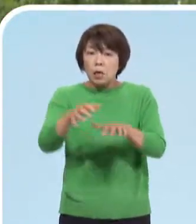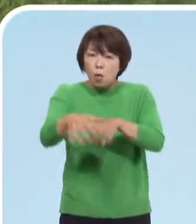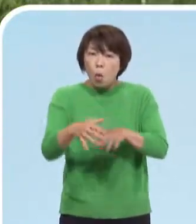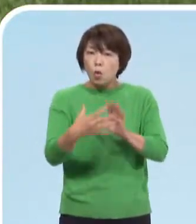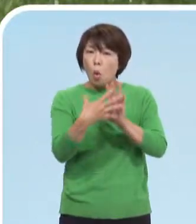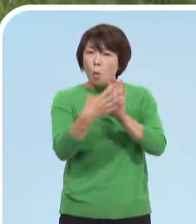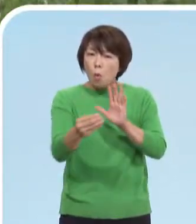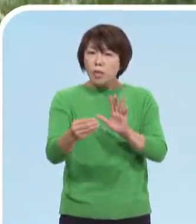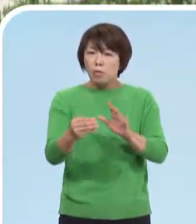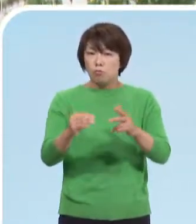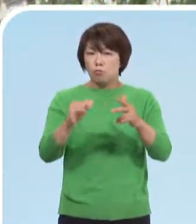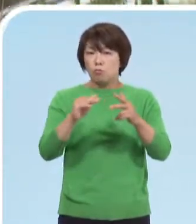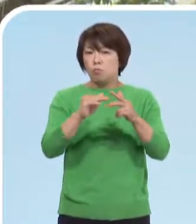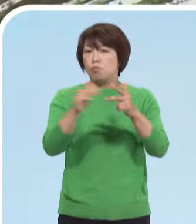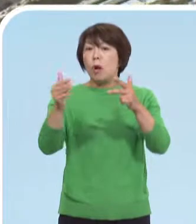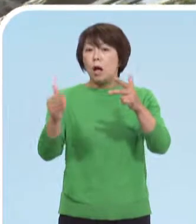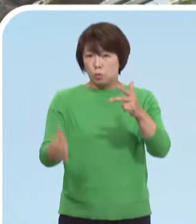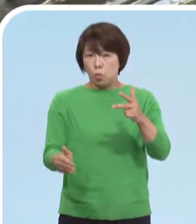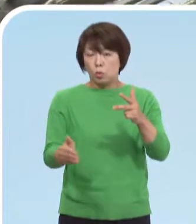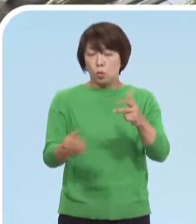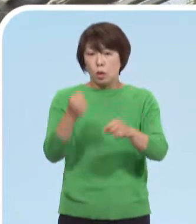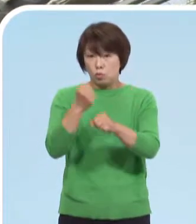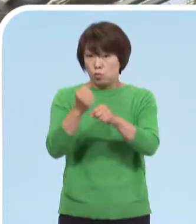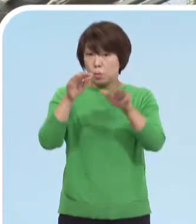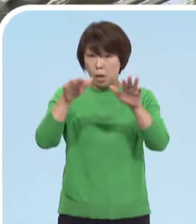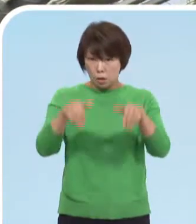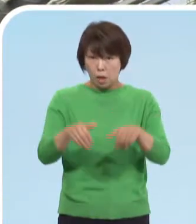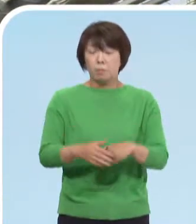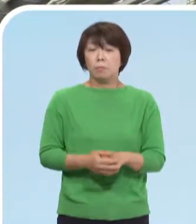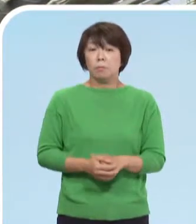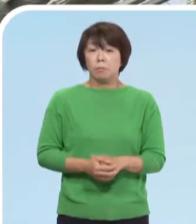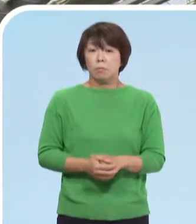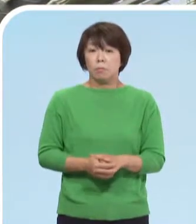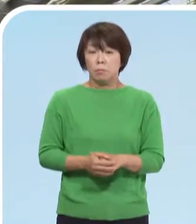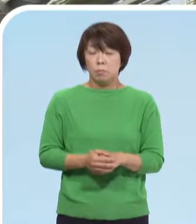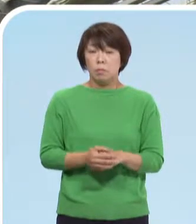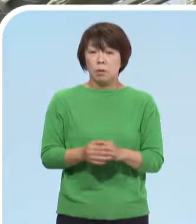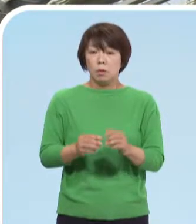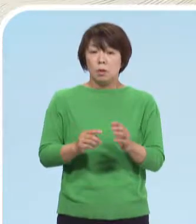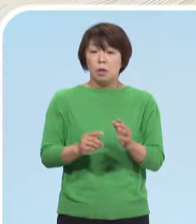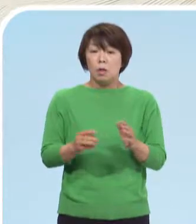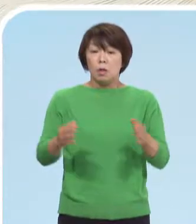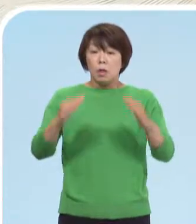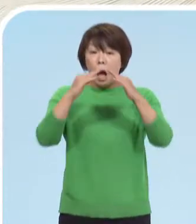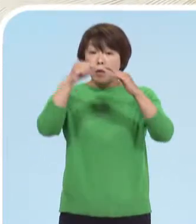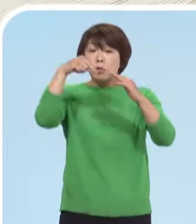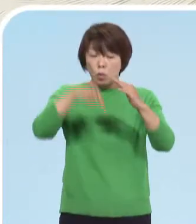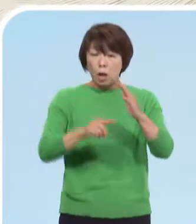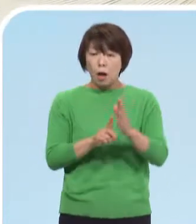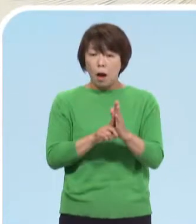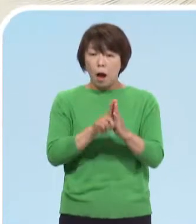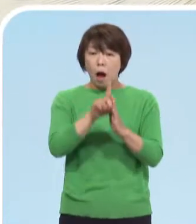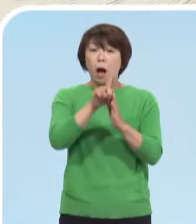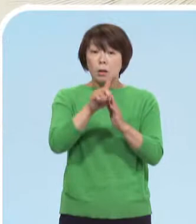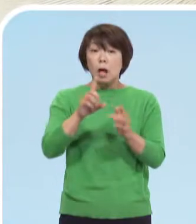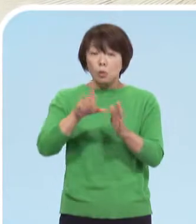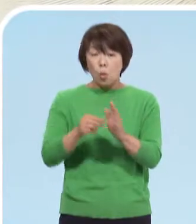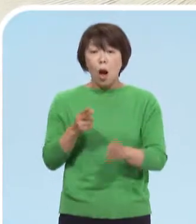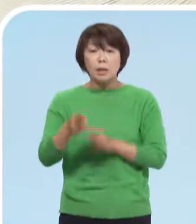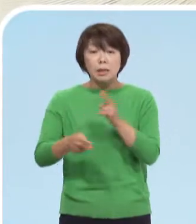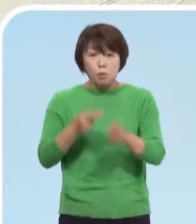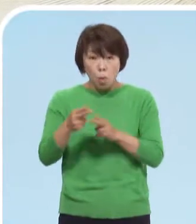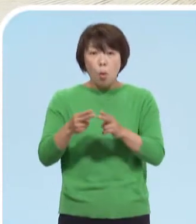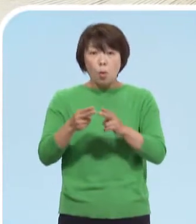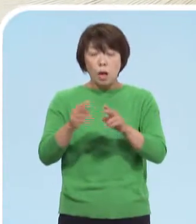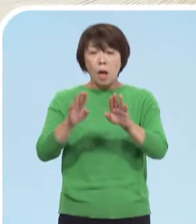業モデルプラントとしてあの整備しております、 はいはい、 ハウスの中の気温が上がれば自動でこう天窓が開いてですね、